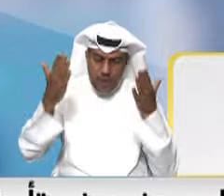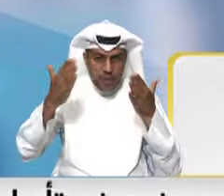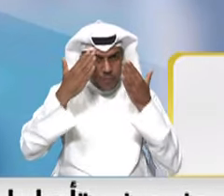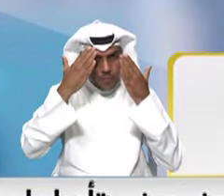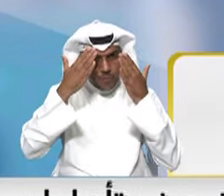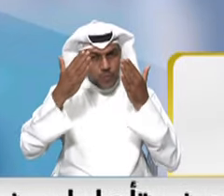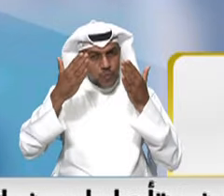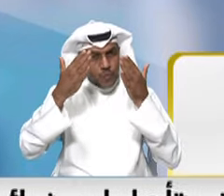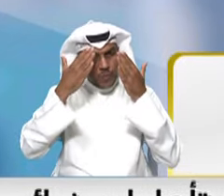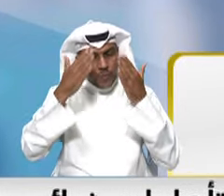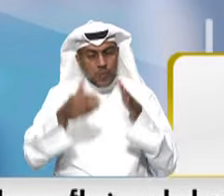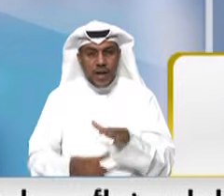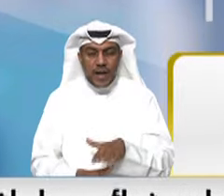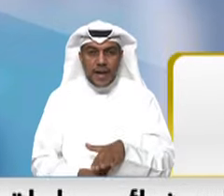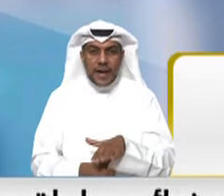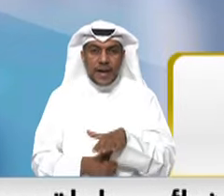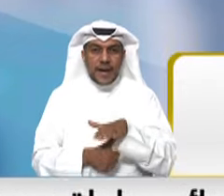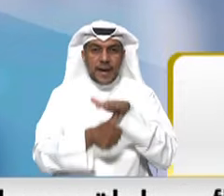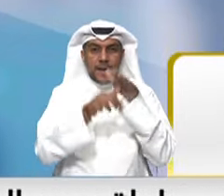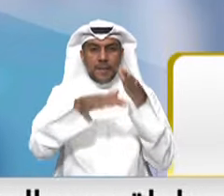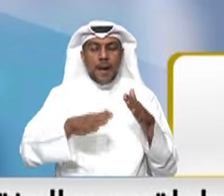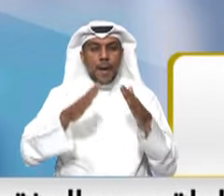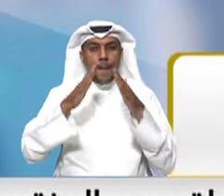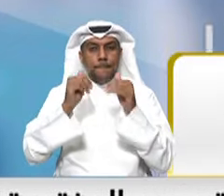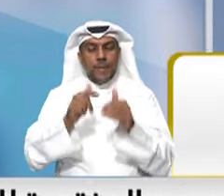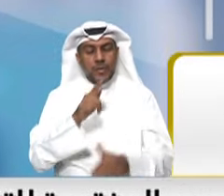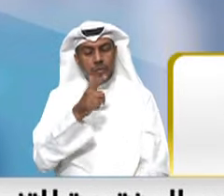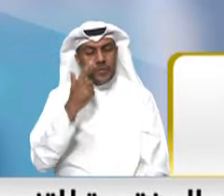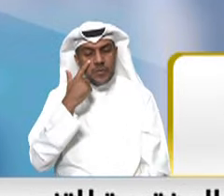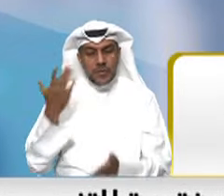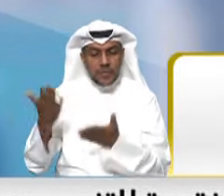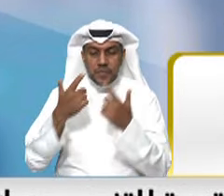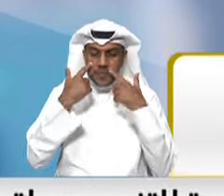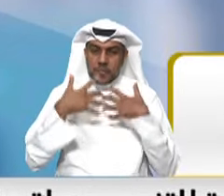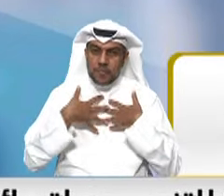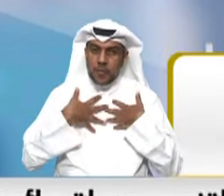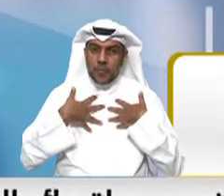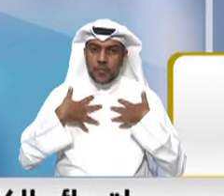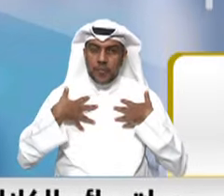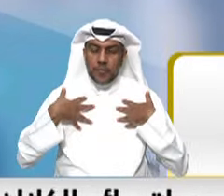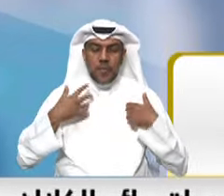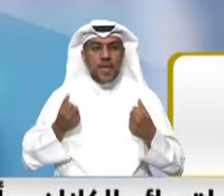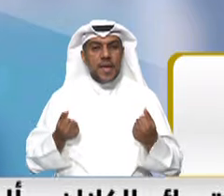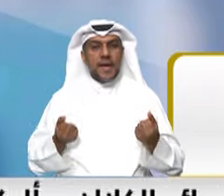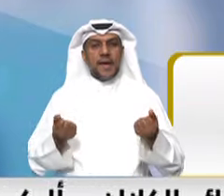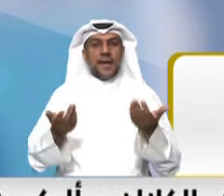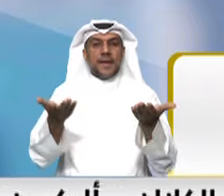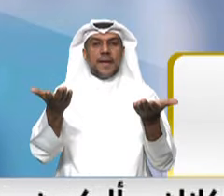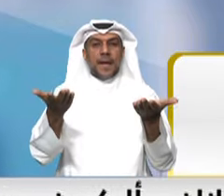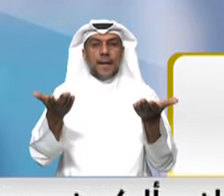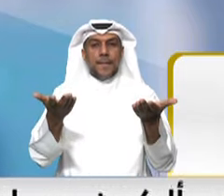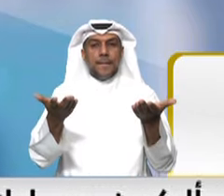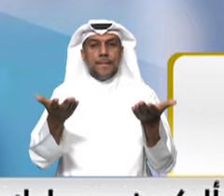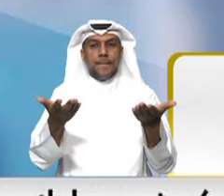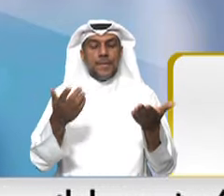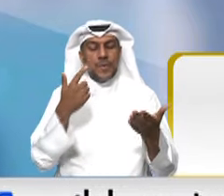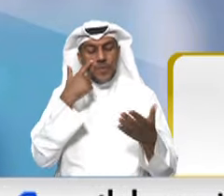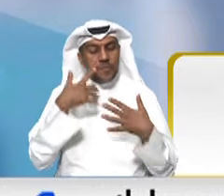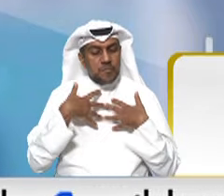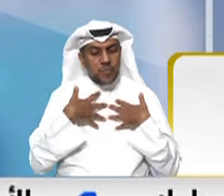لأخيه فخامة الرئيس عبد الفتاح السيسي على حسن الاستقبال وكرم الضيافة واللذين حظي